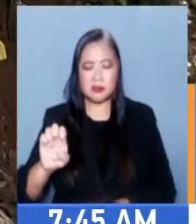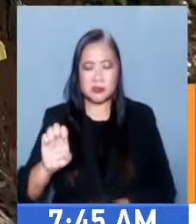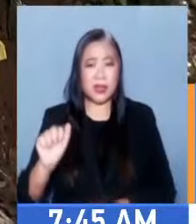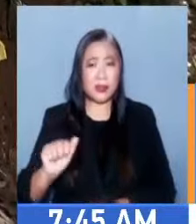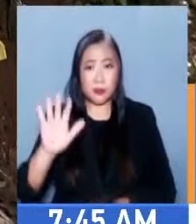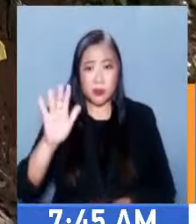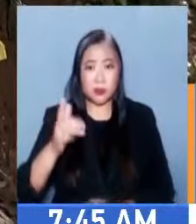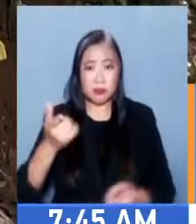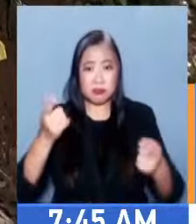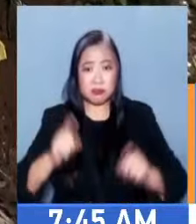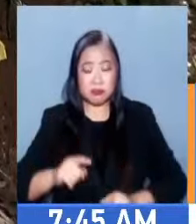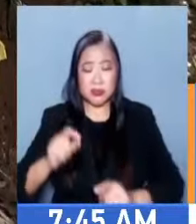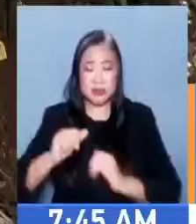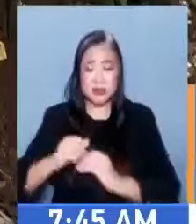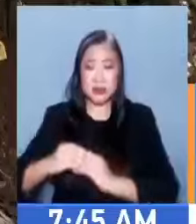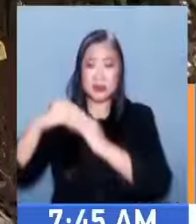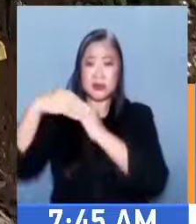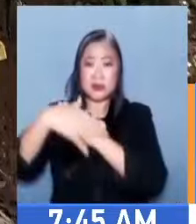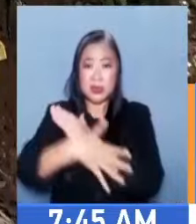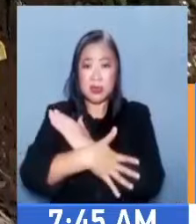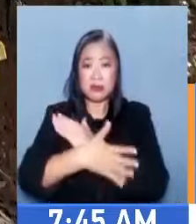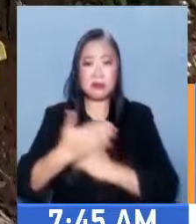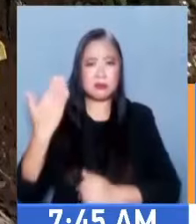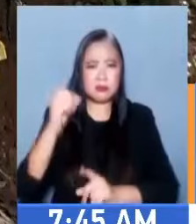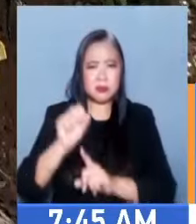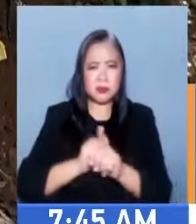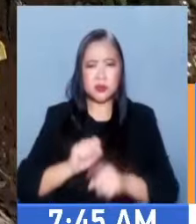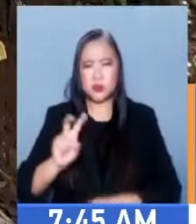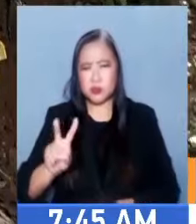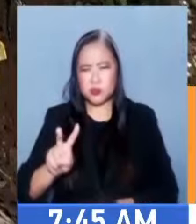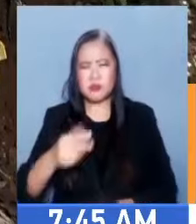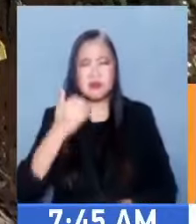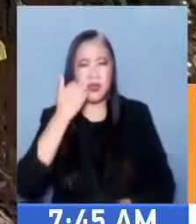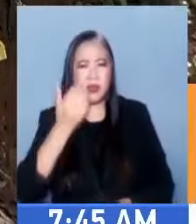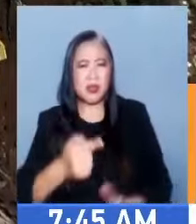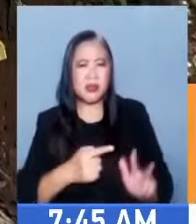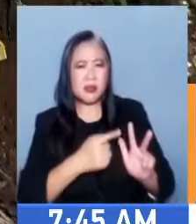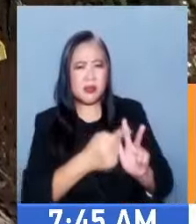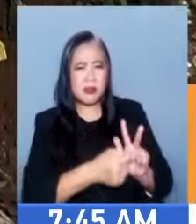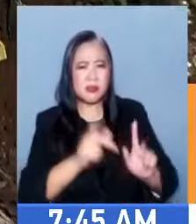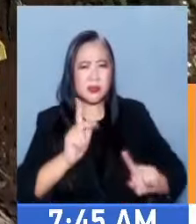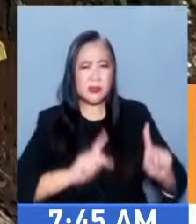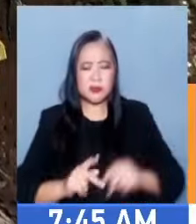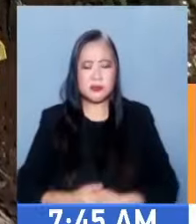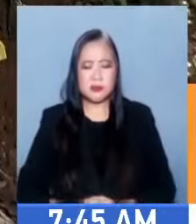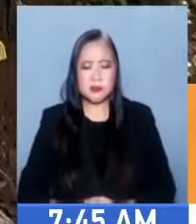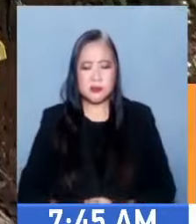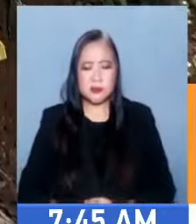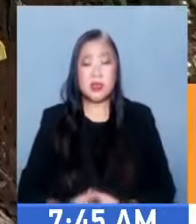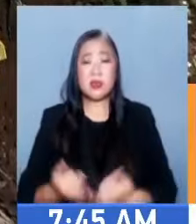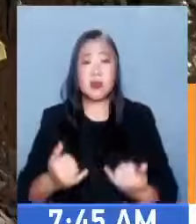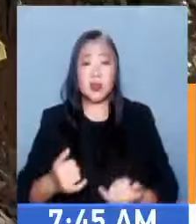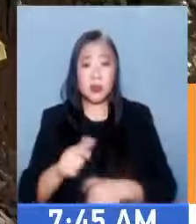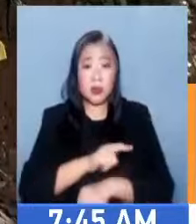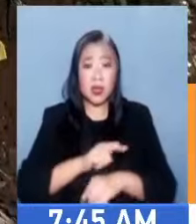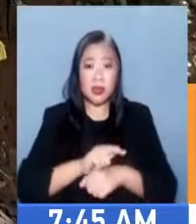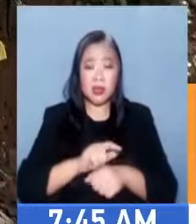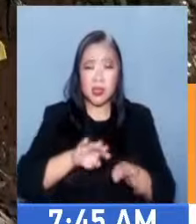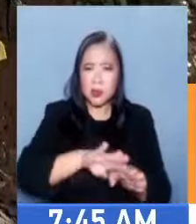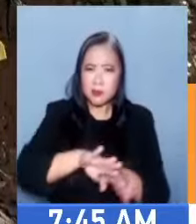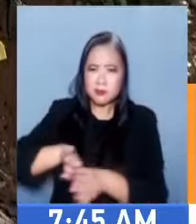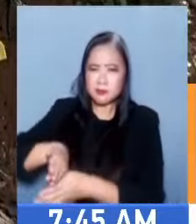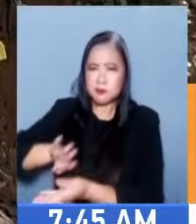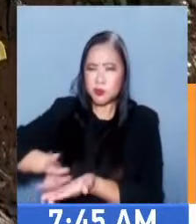September 2 na ikinamatay ng tatlong residente sa ngayon ay Naig ilid naman na ang mga lupa na nalaglag mula sa bundok pero hindi pa rin ito